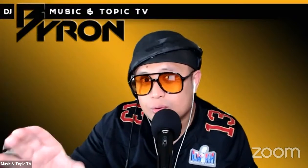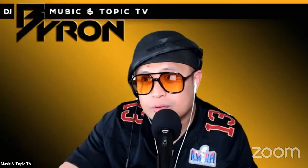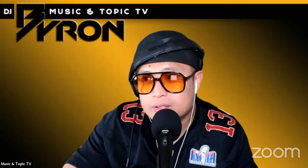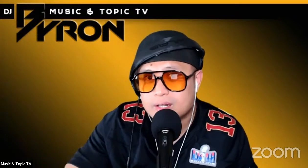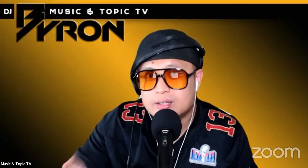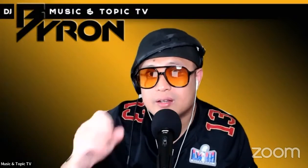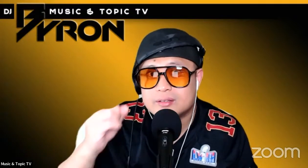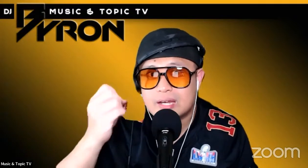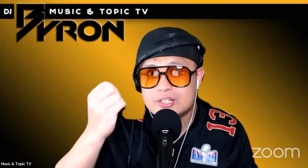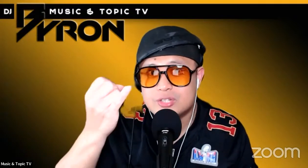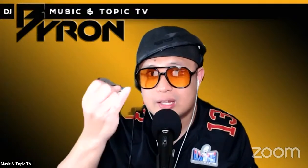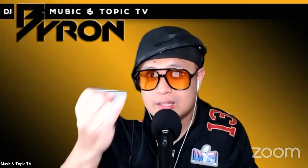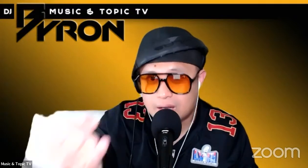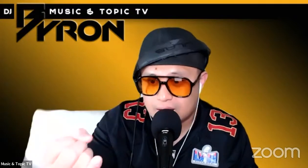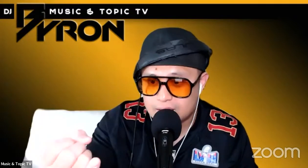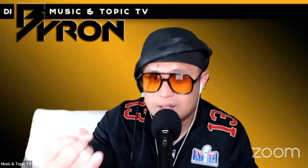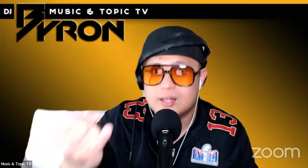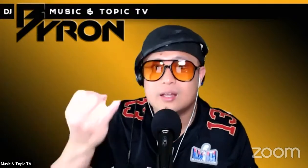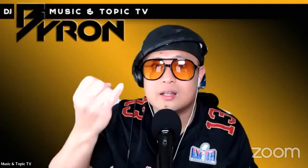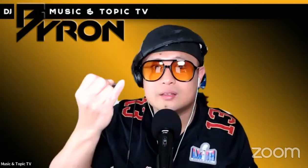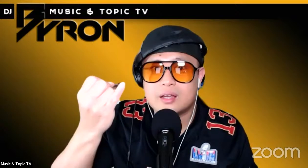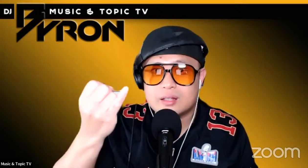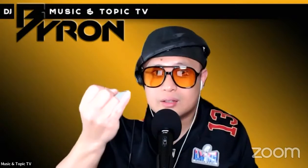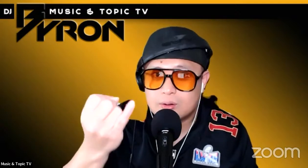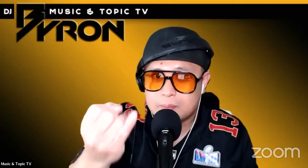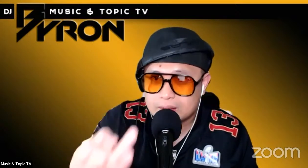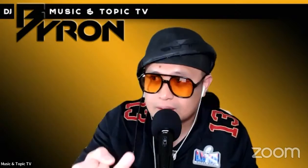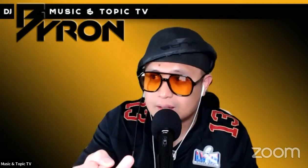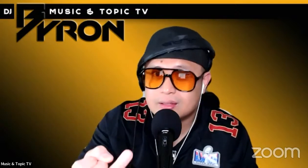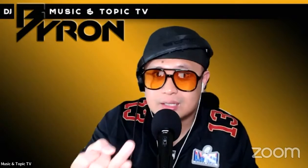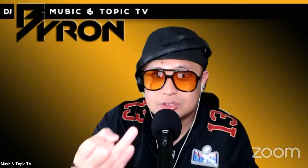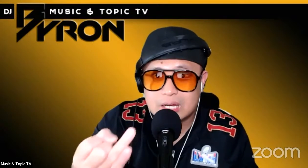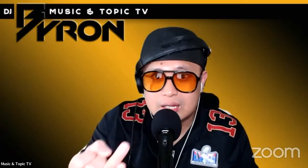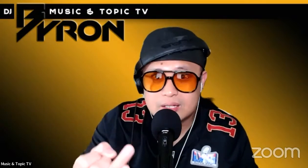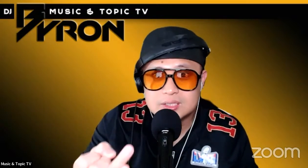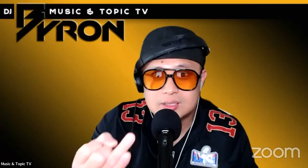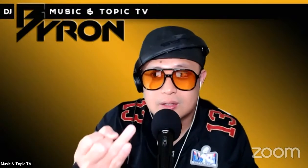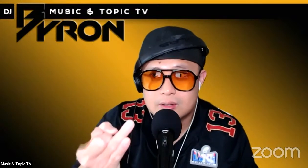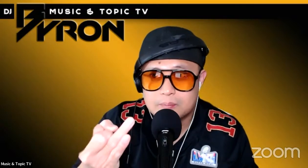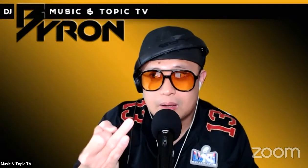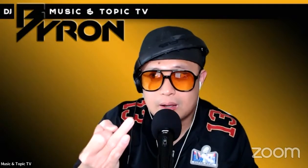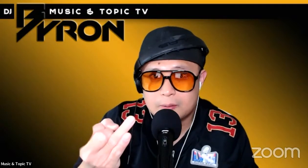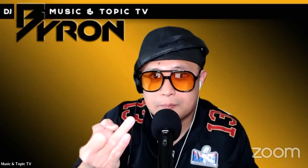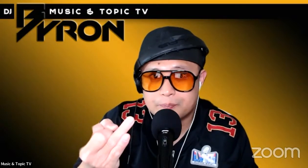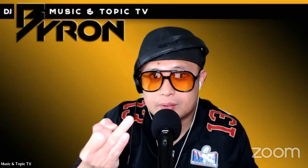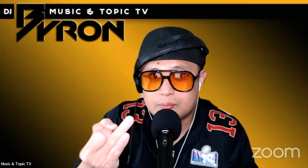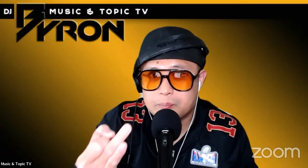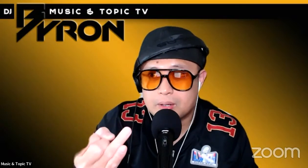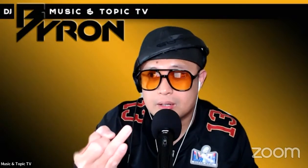as volunteer and retired general, retired commandant ng